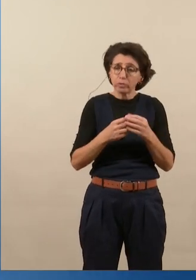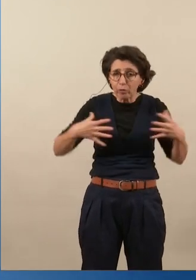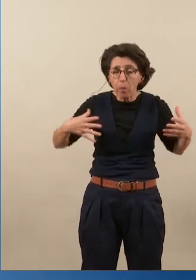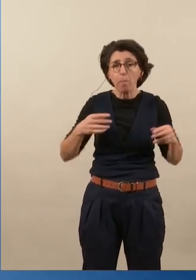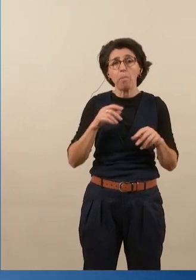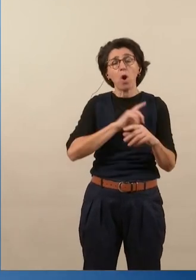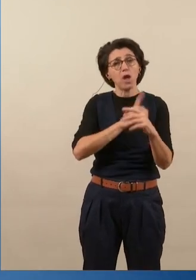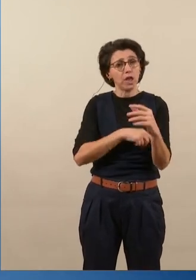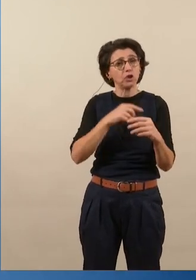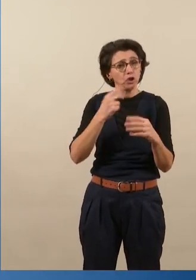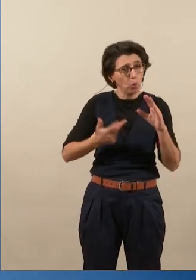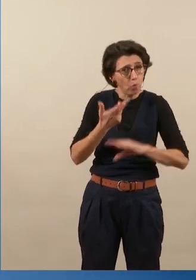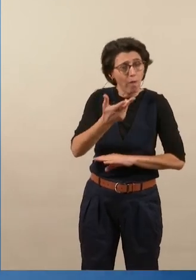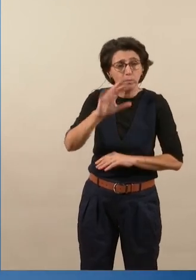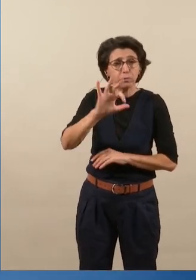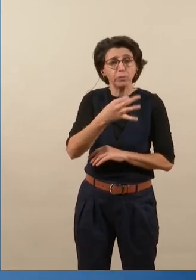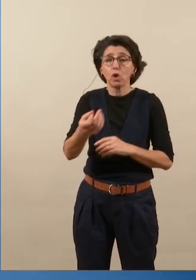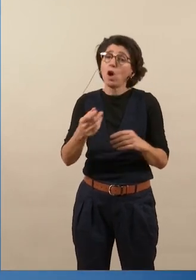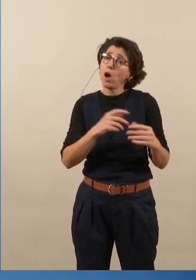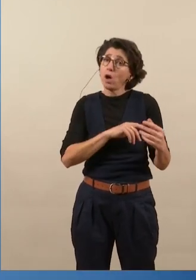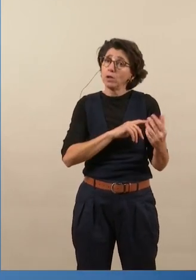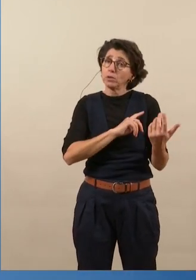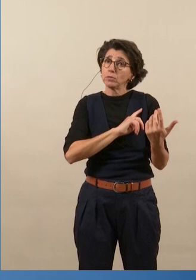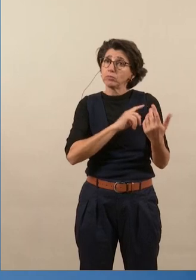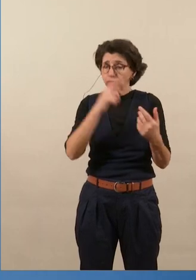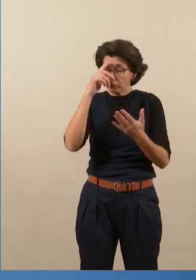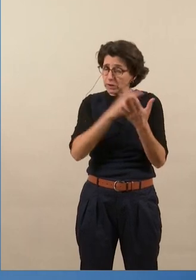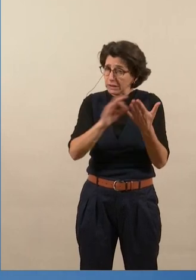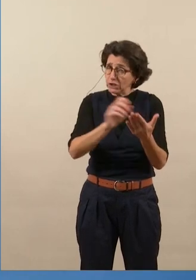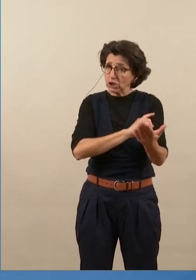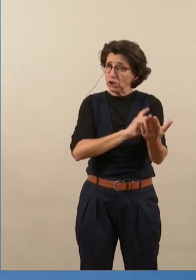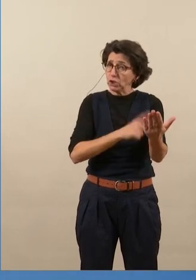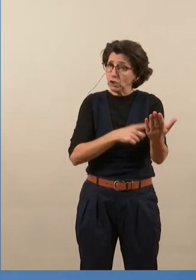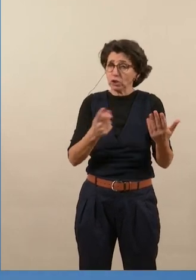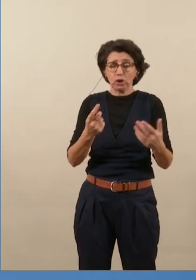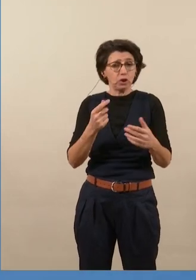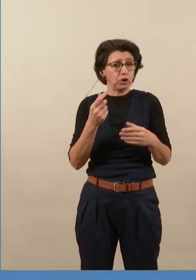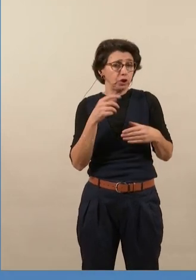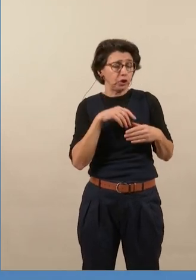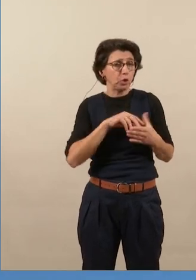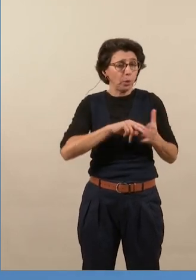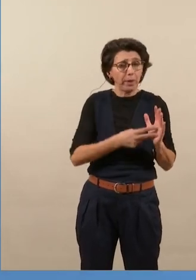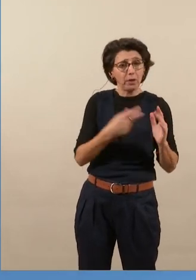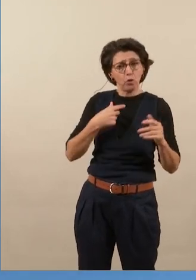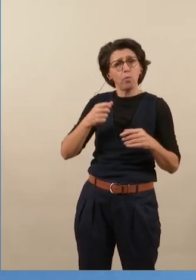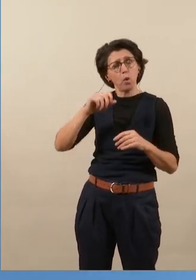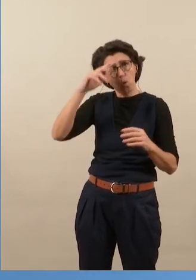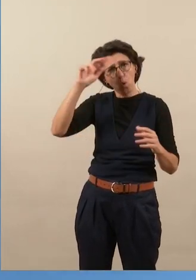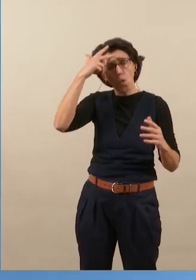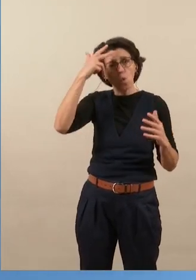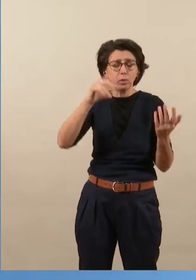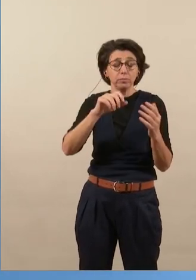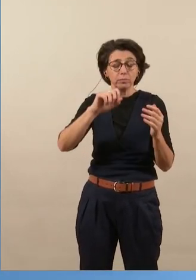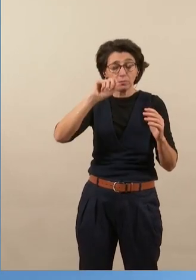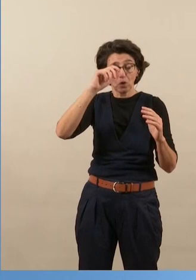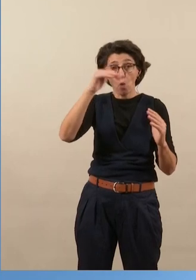stratégie de sobriété a d'ailleurs été reconnue par l'attribution du label climat énergie 5 étoiles à la ville avec un score global en hausse